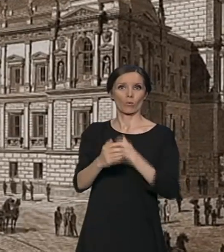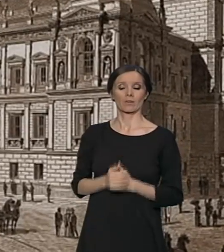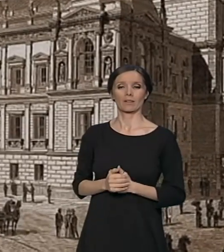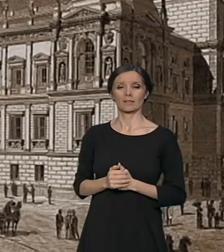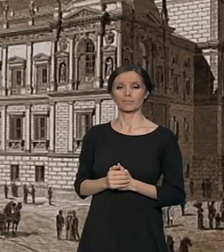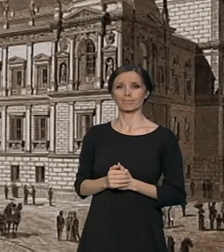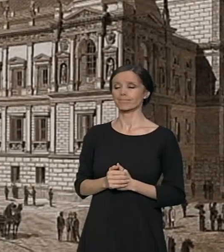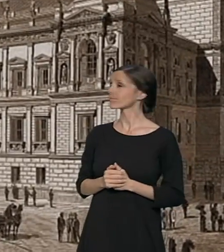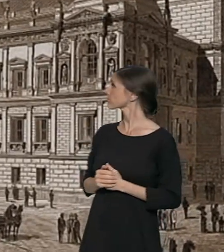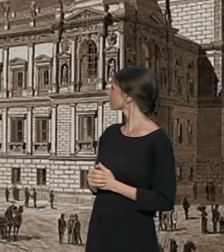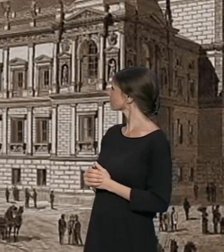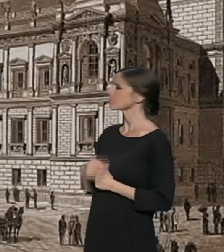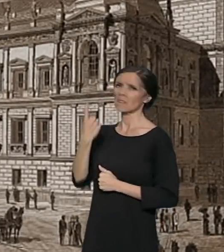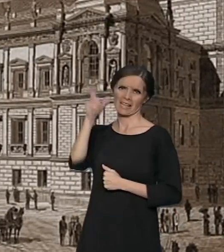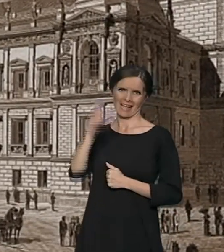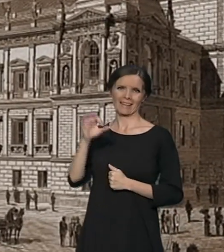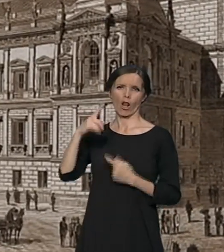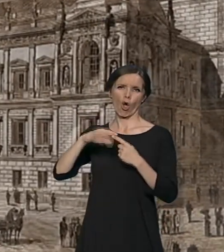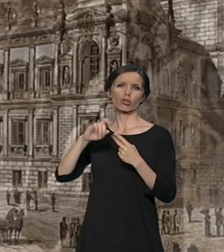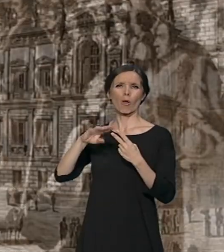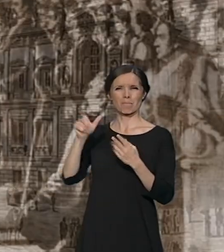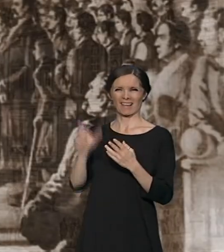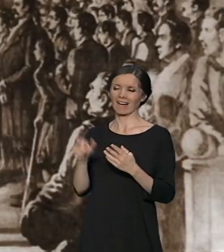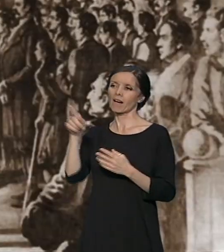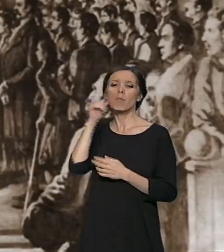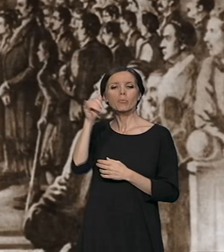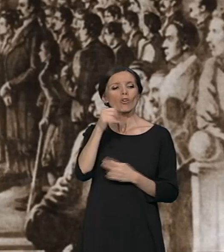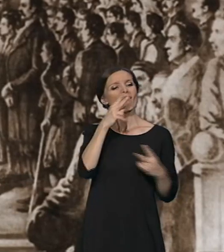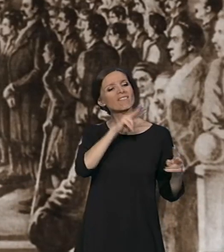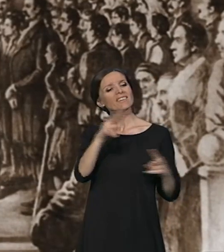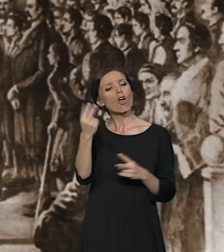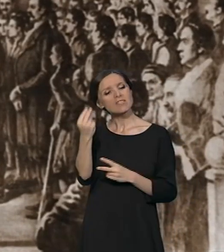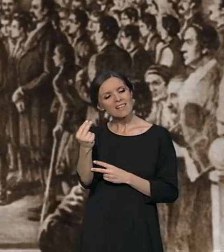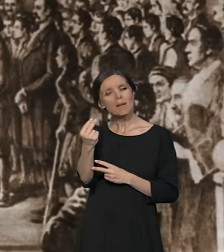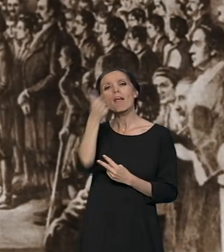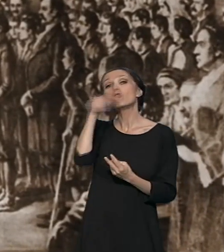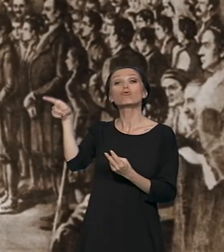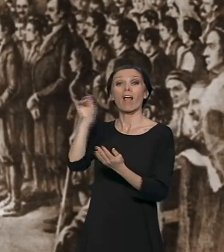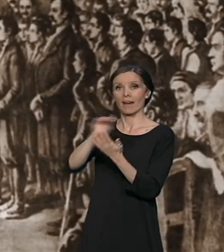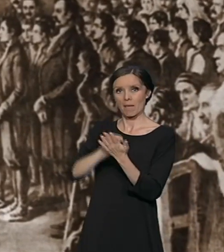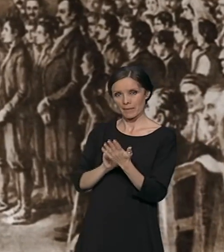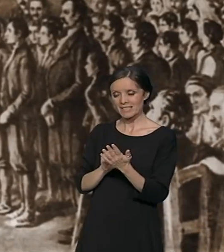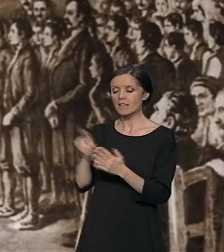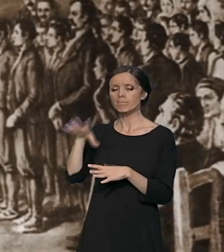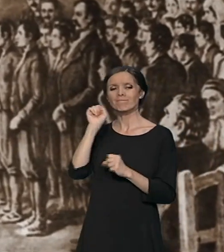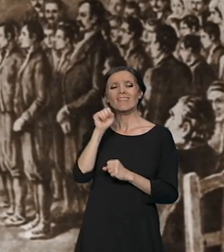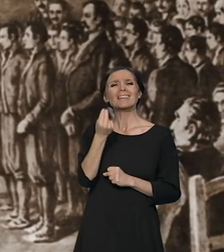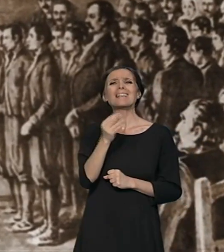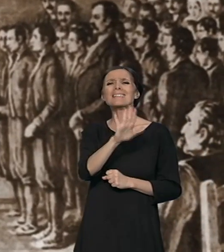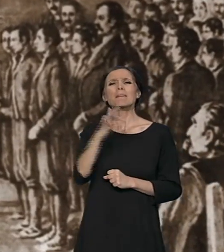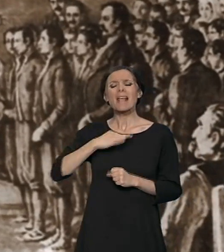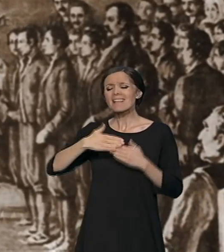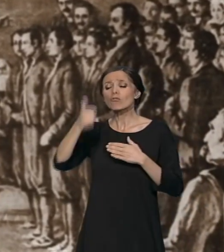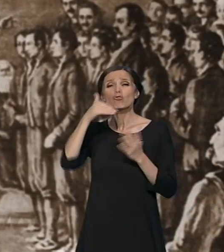Putopisac Oto Pirh je ovako video zadatak Srbije. Odreći se turskog,